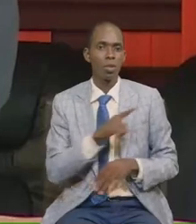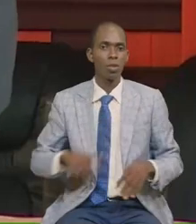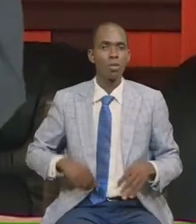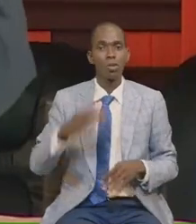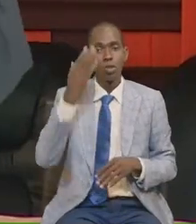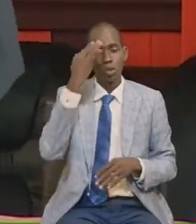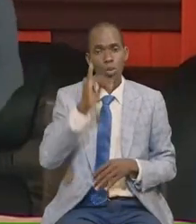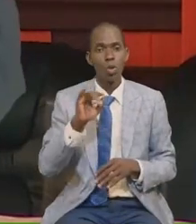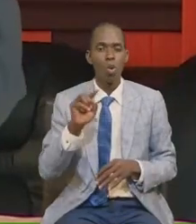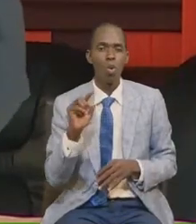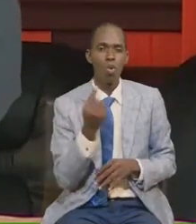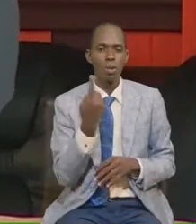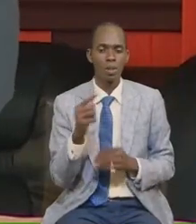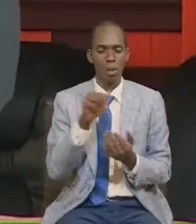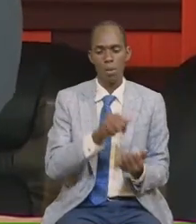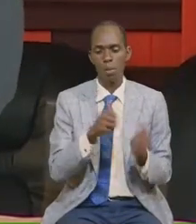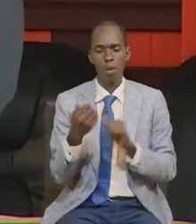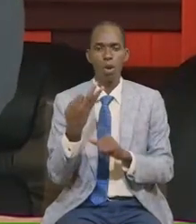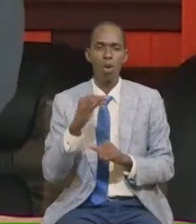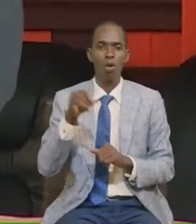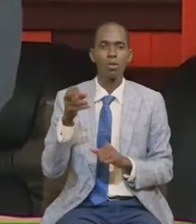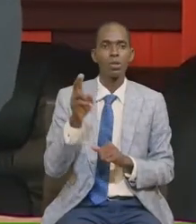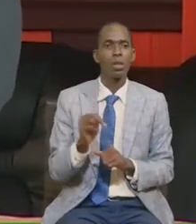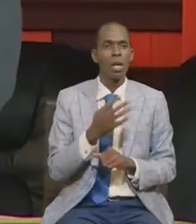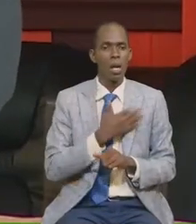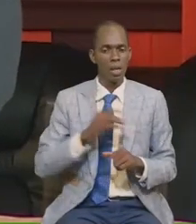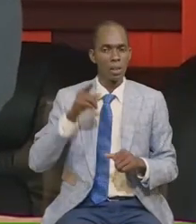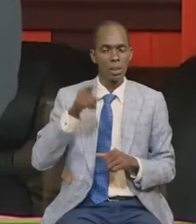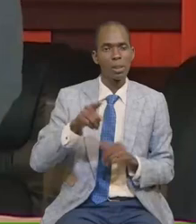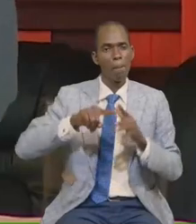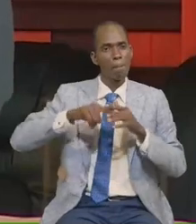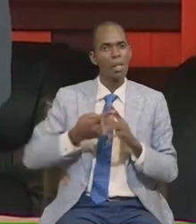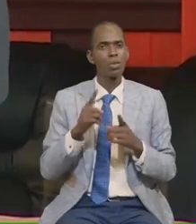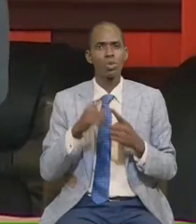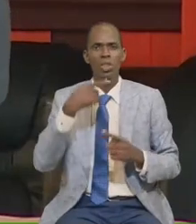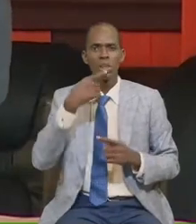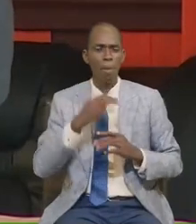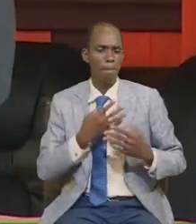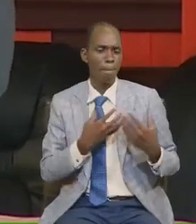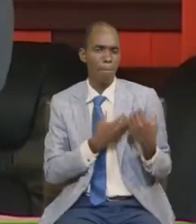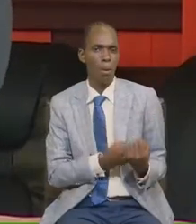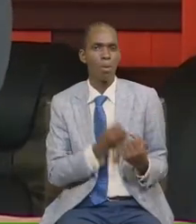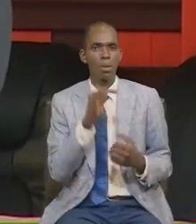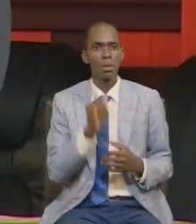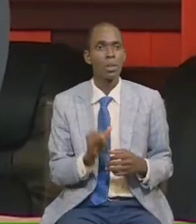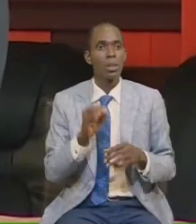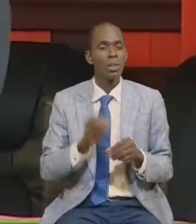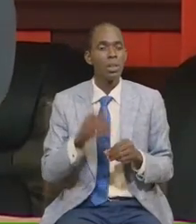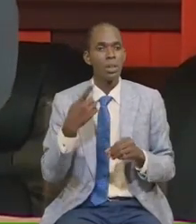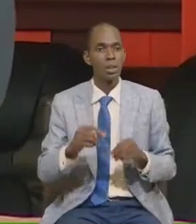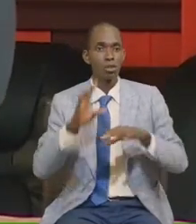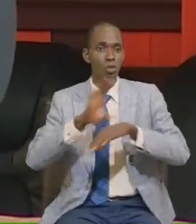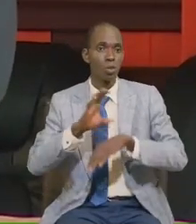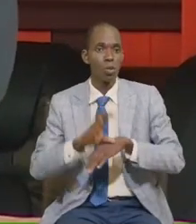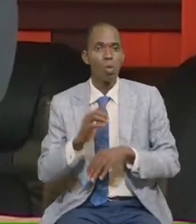il se mit à parler librement dans la synagogue a quel âge et Priscille l'ayant entendu